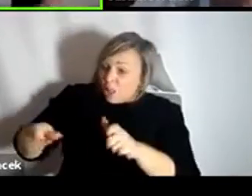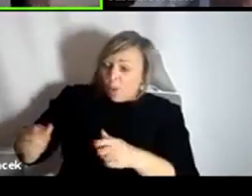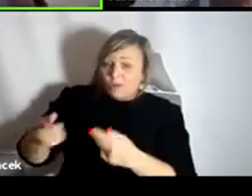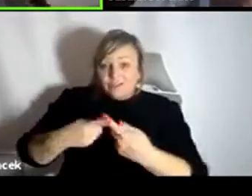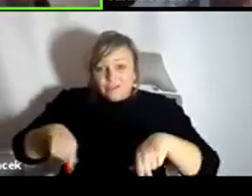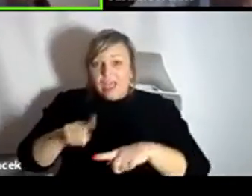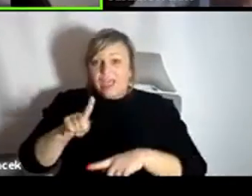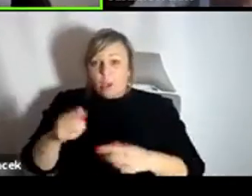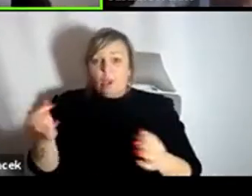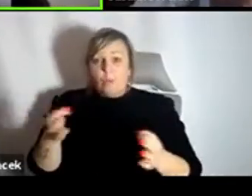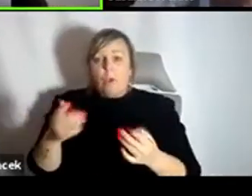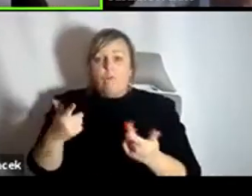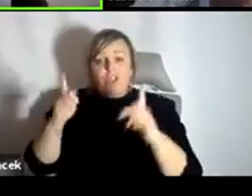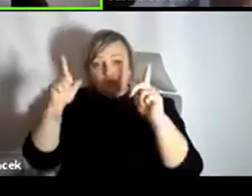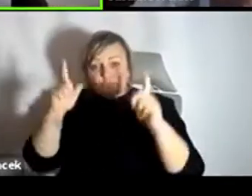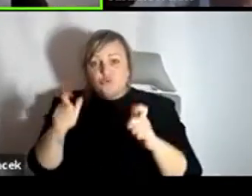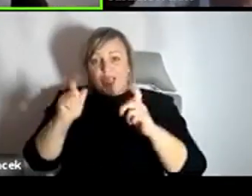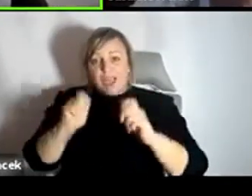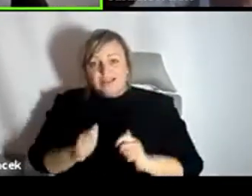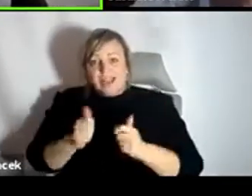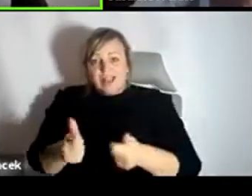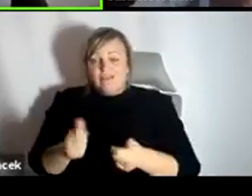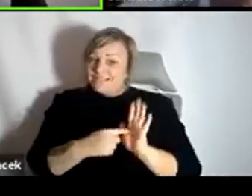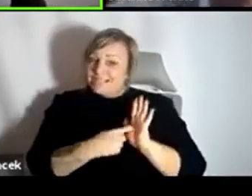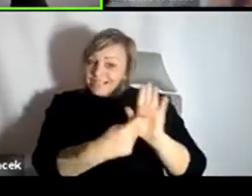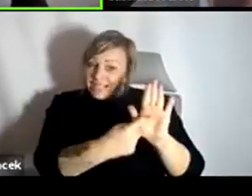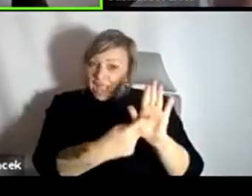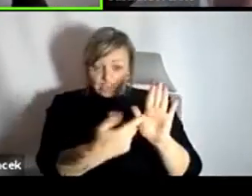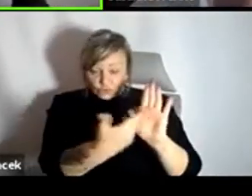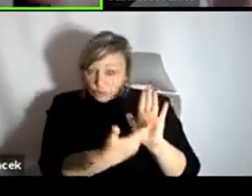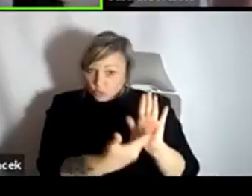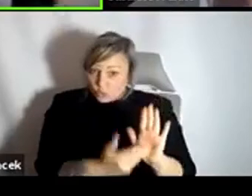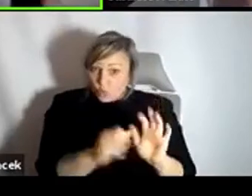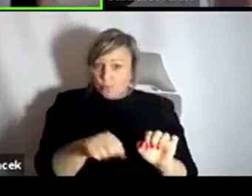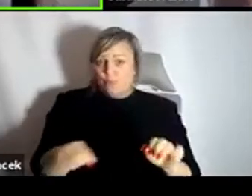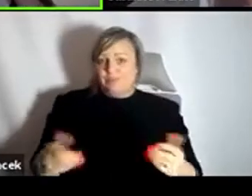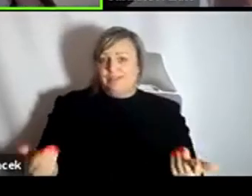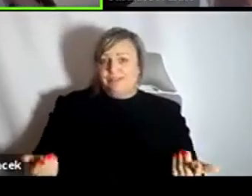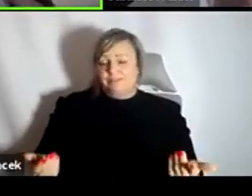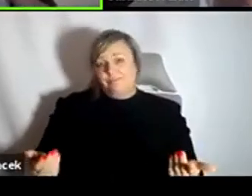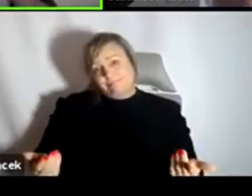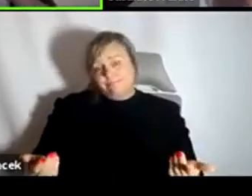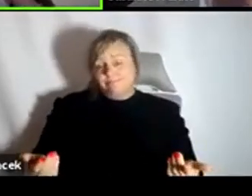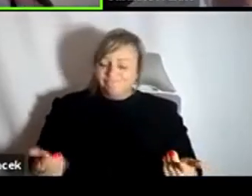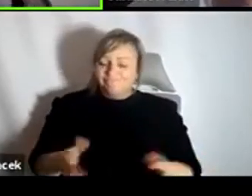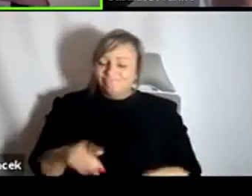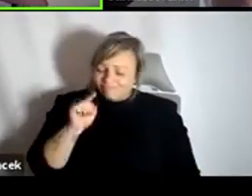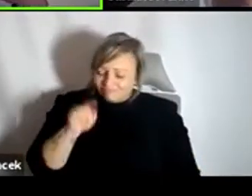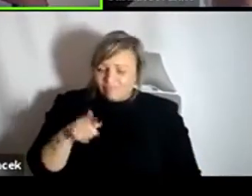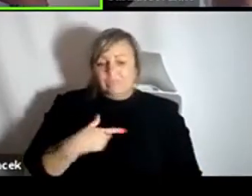sag mal, eine Starthilfe, um zu zeigen, was da alles drinsteckt. Und genau da müssen wir,